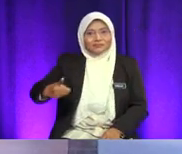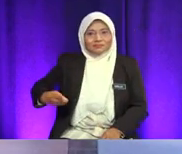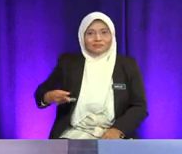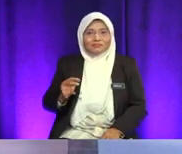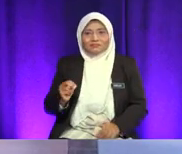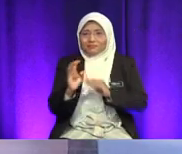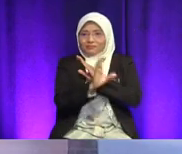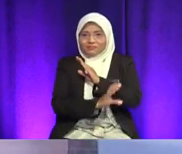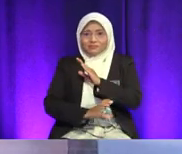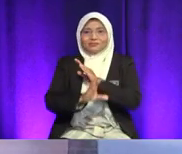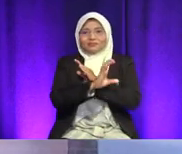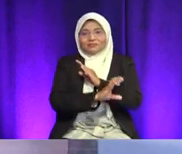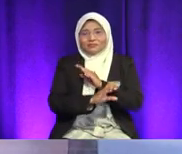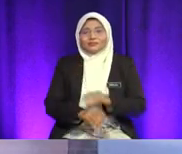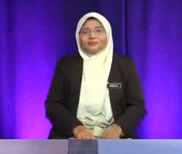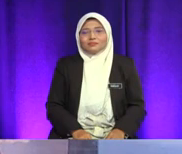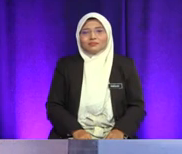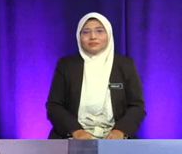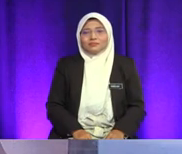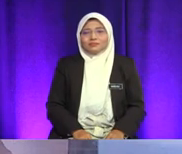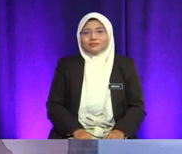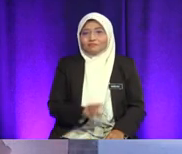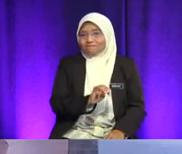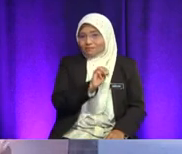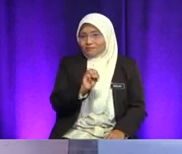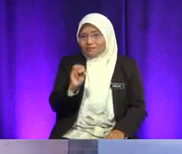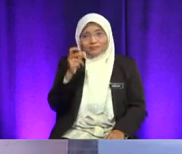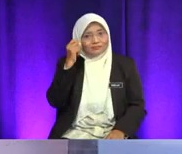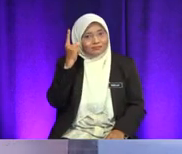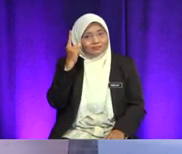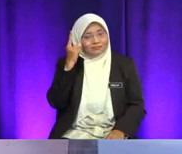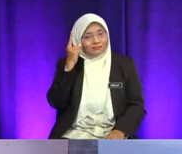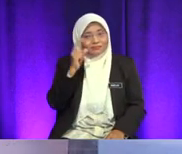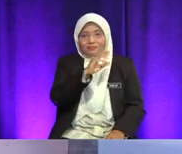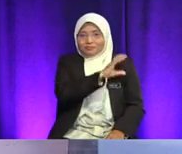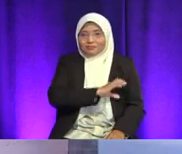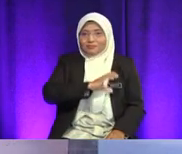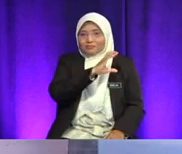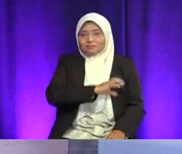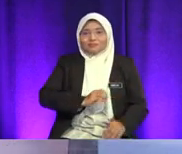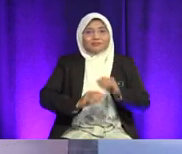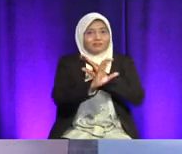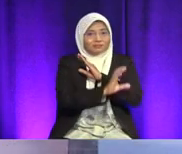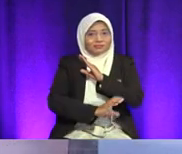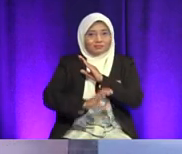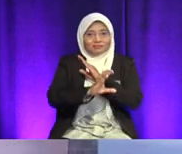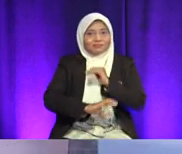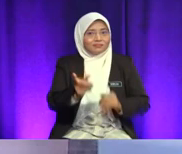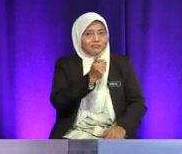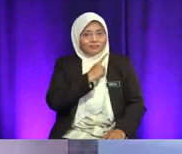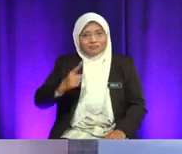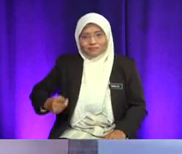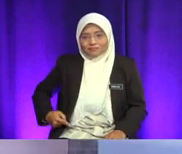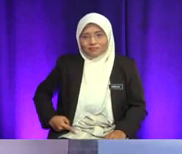murid-murid juga paham mengenai ciri-ciri negara berdaulat dan apakah pula kepentingan mewujudkan